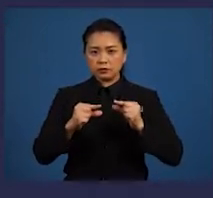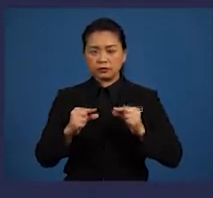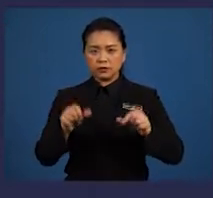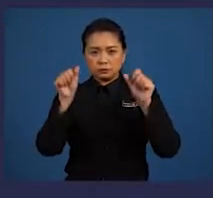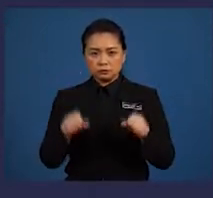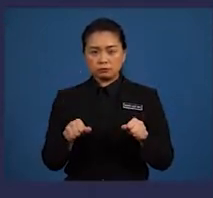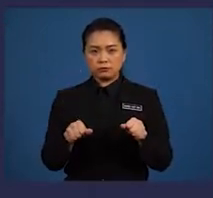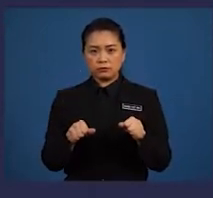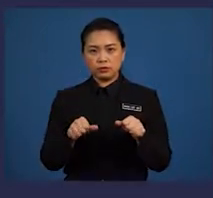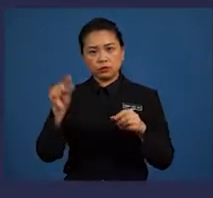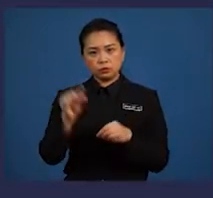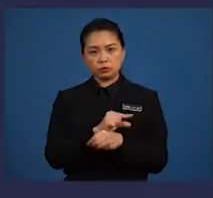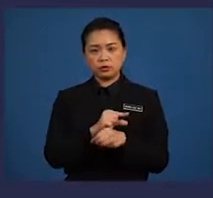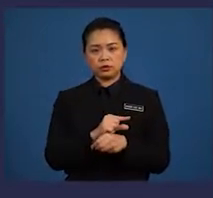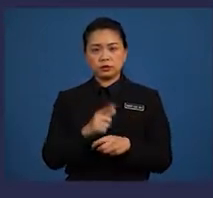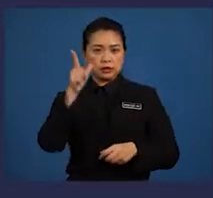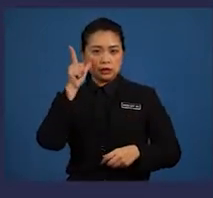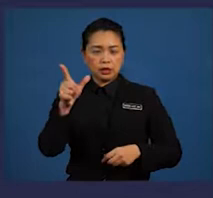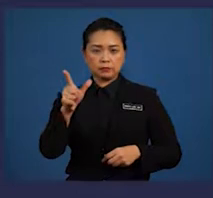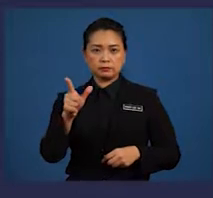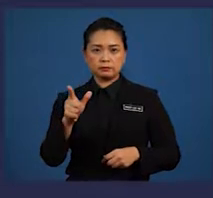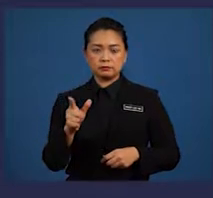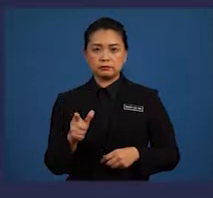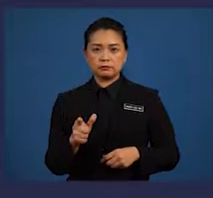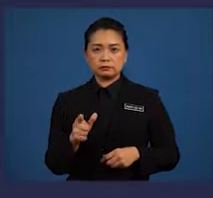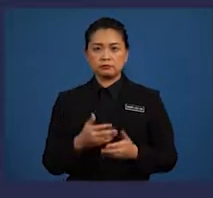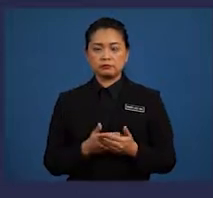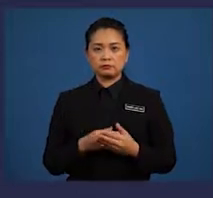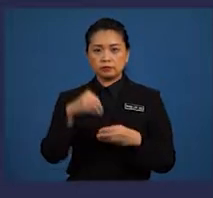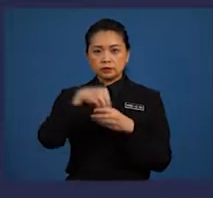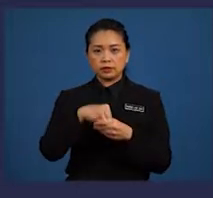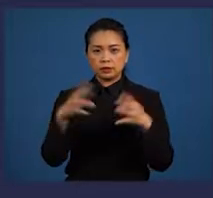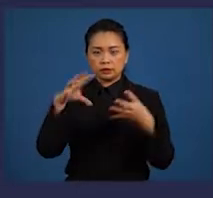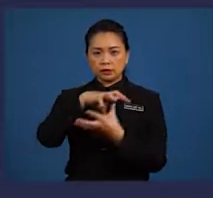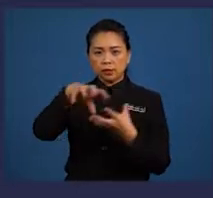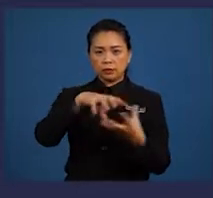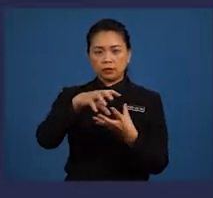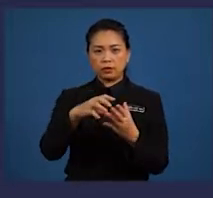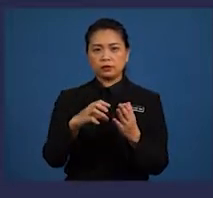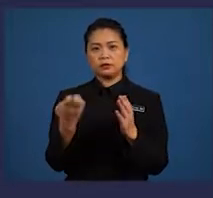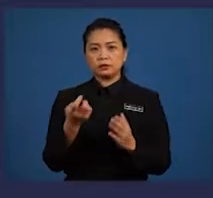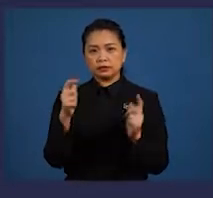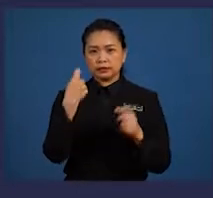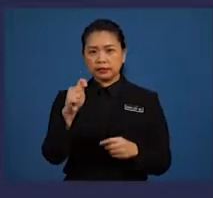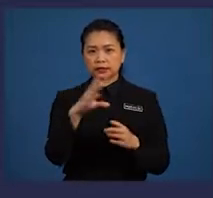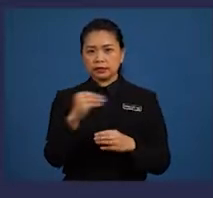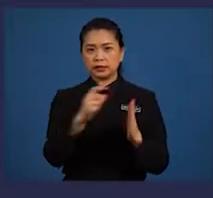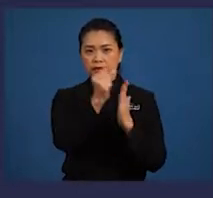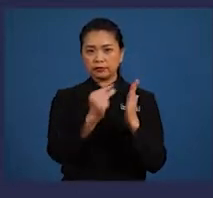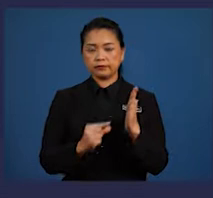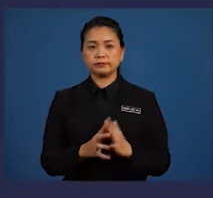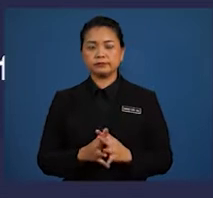tersebut boleh diaplikasi dan dilihat menurut si gabungan dengan anime teks dan juga